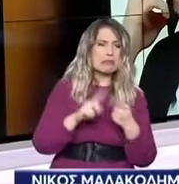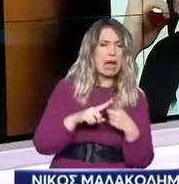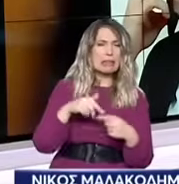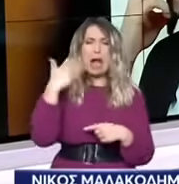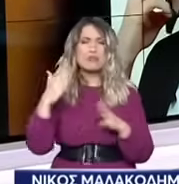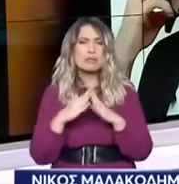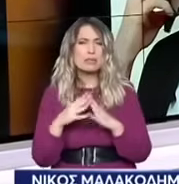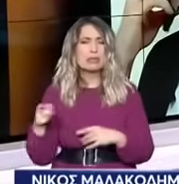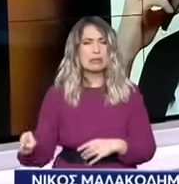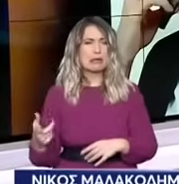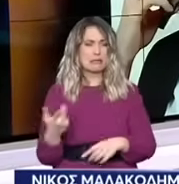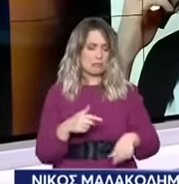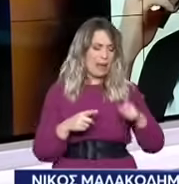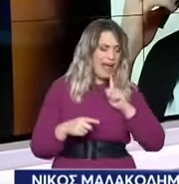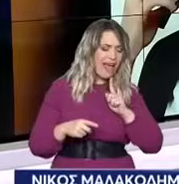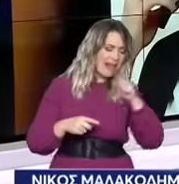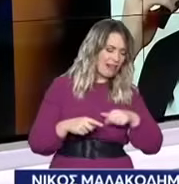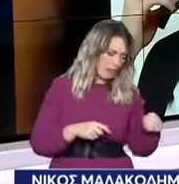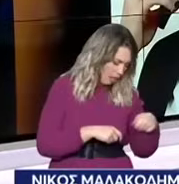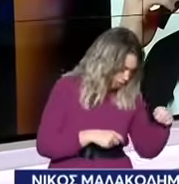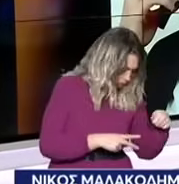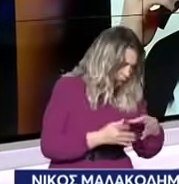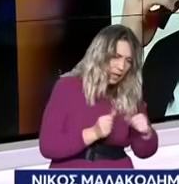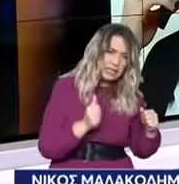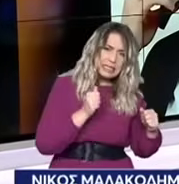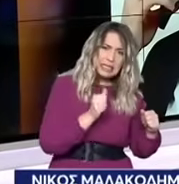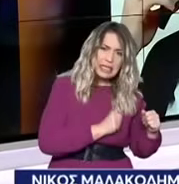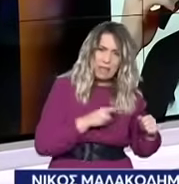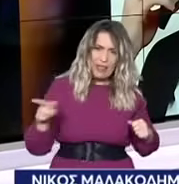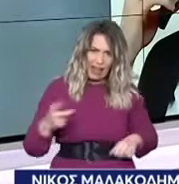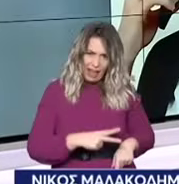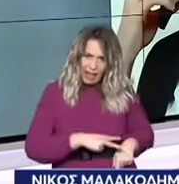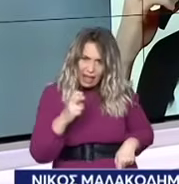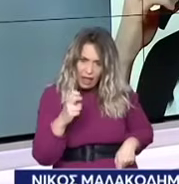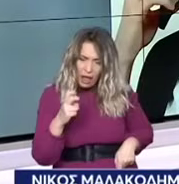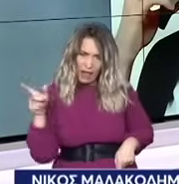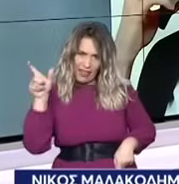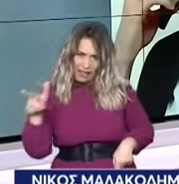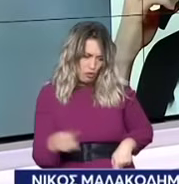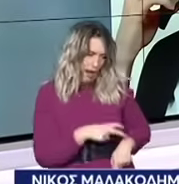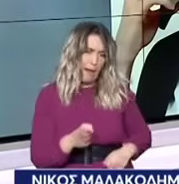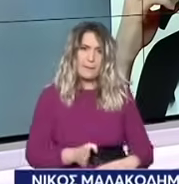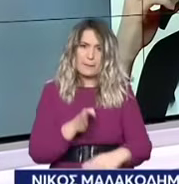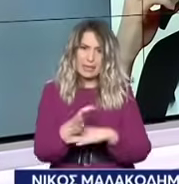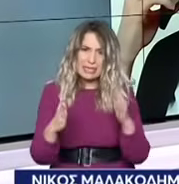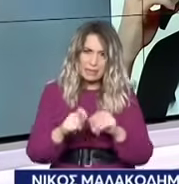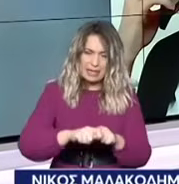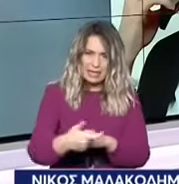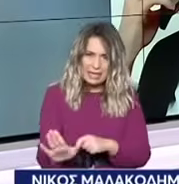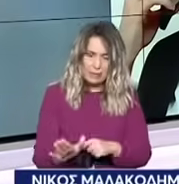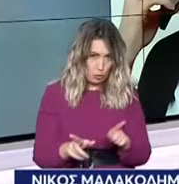οποία εισήλθε στο άλλο το σπίτι από το οποίο έγινε η κλοπή των 290.000 ευρώ. Αυτό ήταν σωστό, δηλαδή υπήρχε, την είχε δει